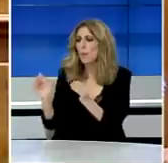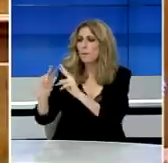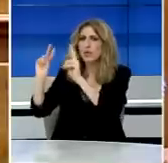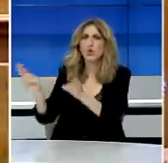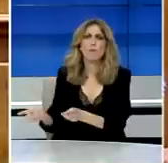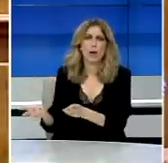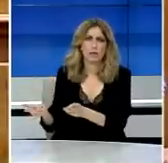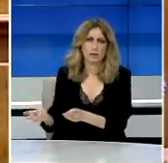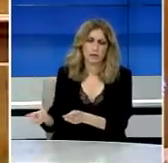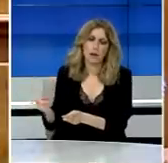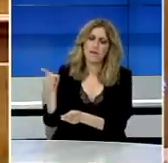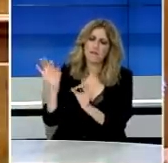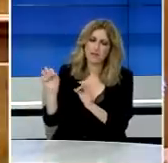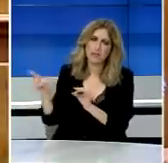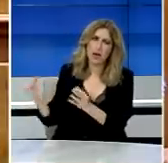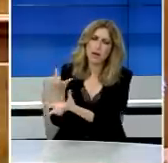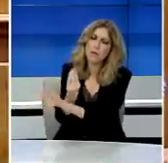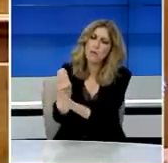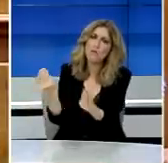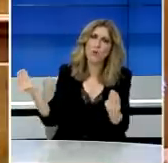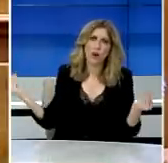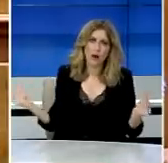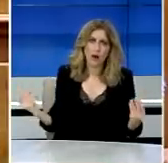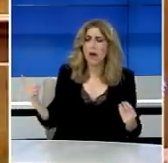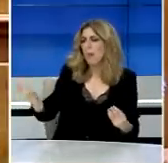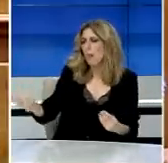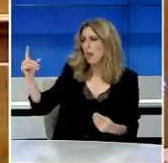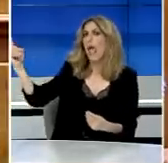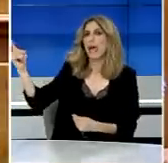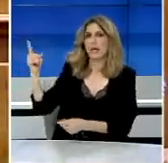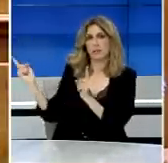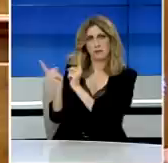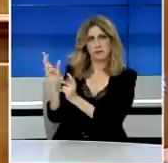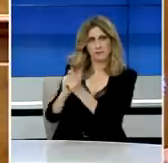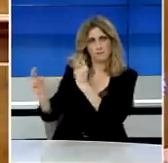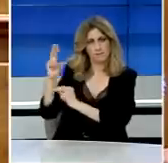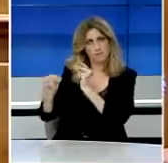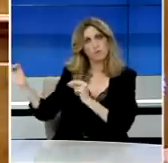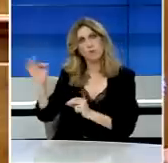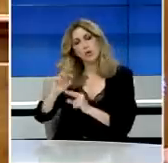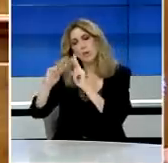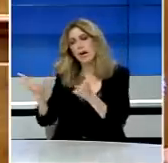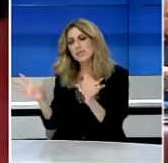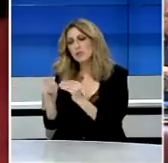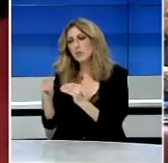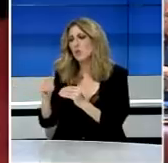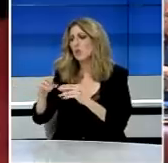δεκάδες αυτοί εκεί, αλλά ένας μου είπε τον πόνο του άνθρωπου σε απόγνωση. Με τουριστικά είδη. 3.000 ευρώ το